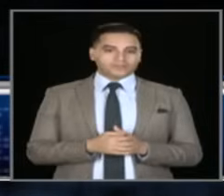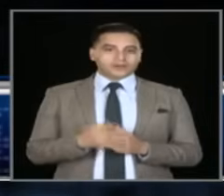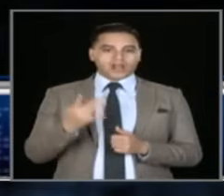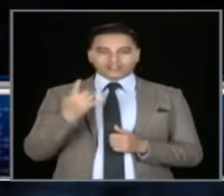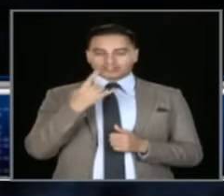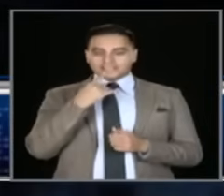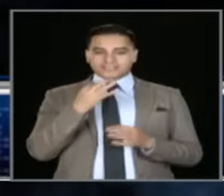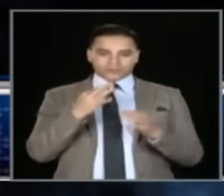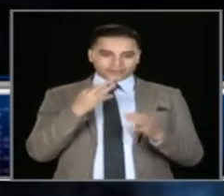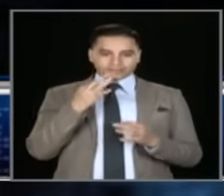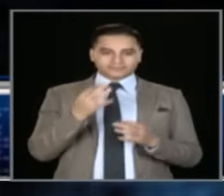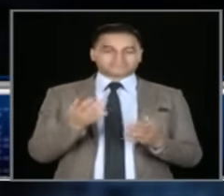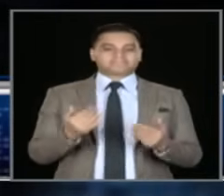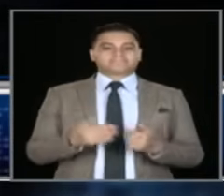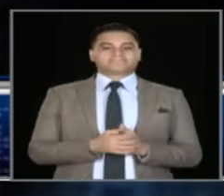10 ثواني.